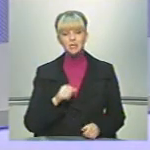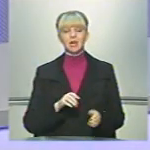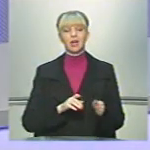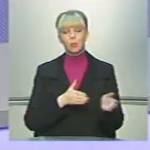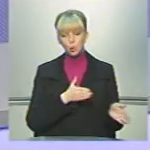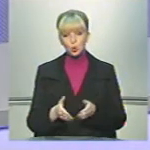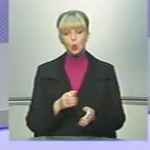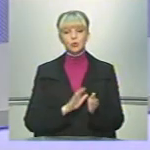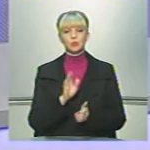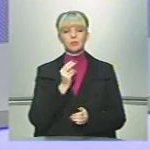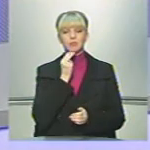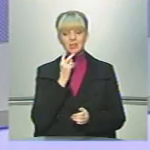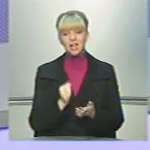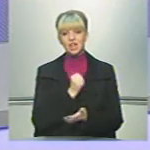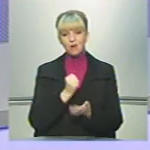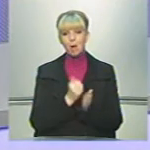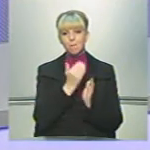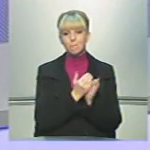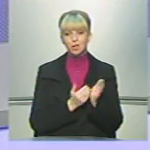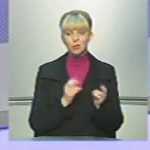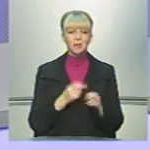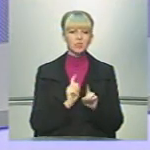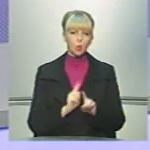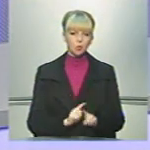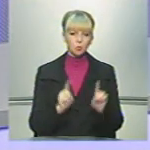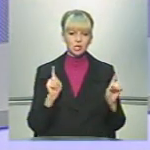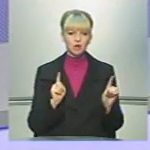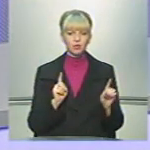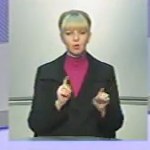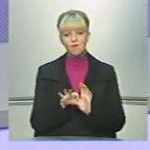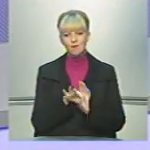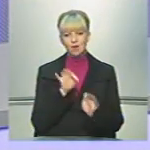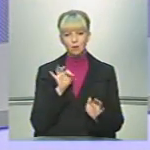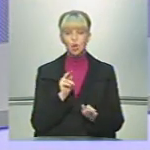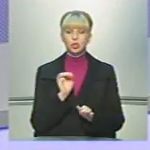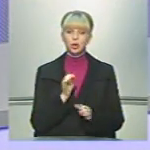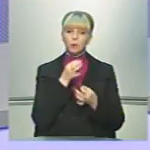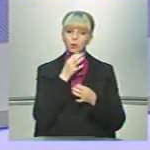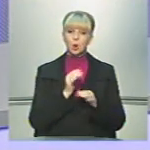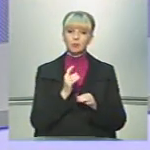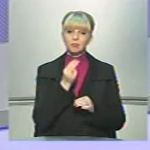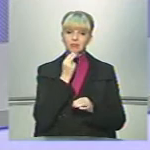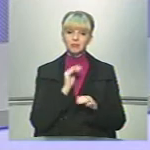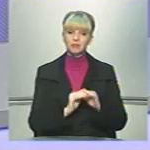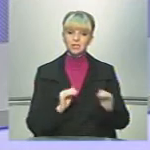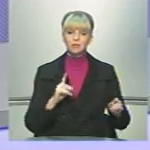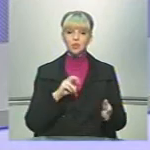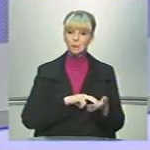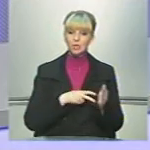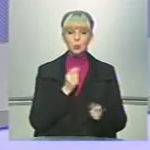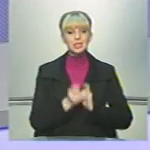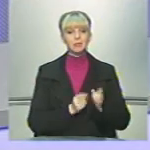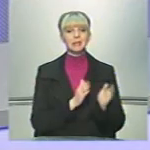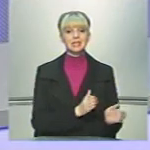сніданки та обіди за затвердженим меню, без особливого, правда, вибору. Чи подобається їжа дітям та чи планують